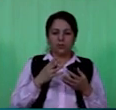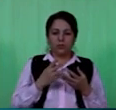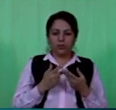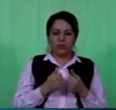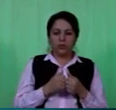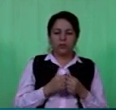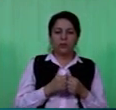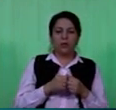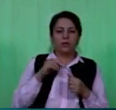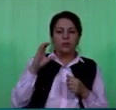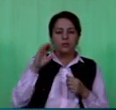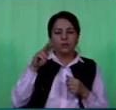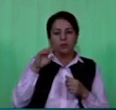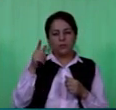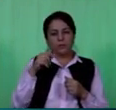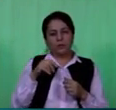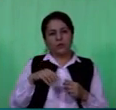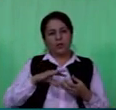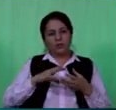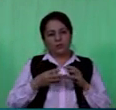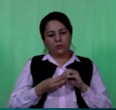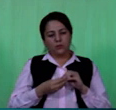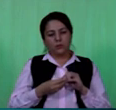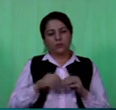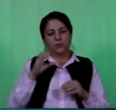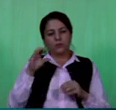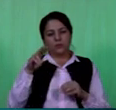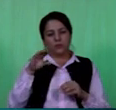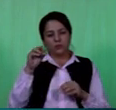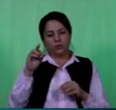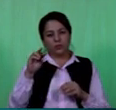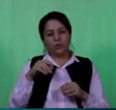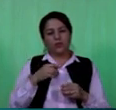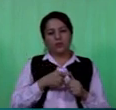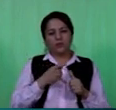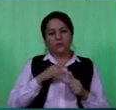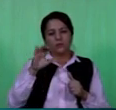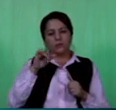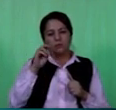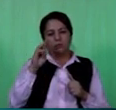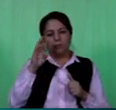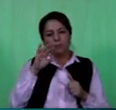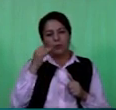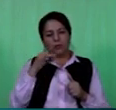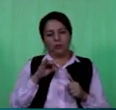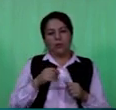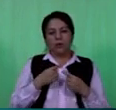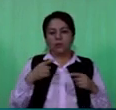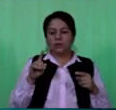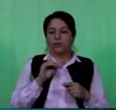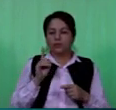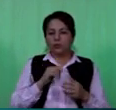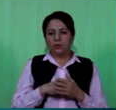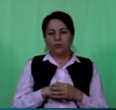слагаемое а результат сложения называется суммой а что же у нас такой разность правильно